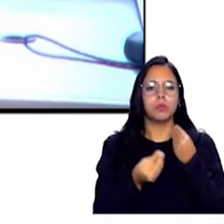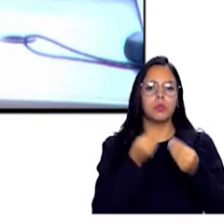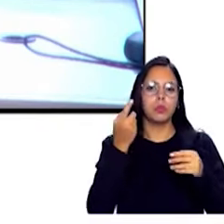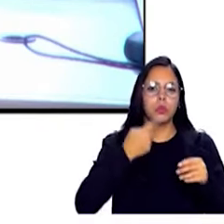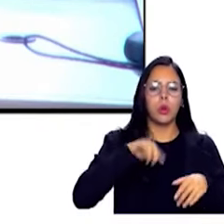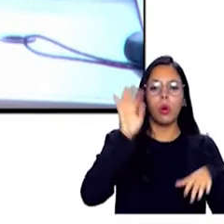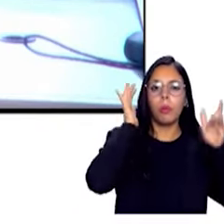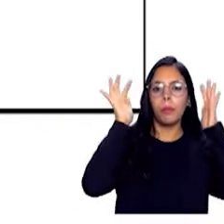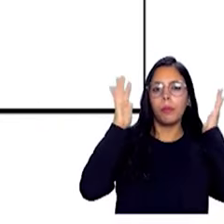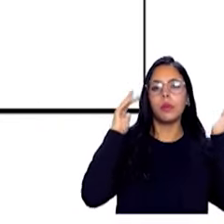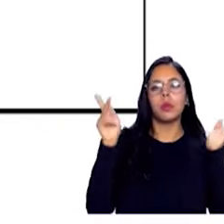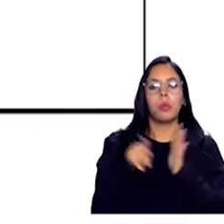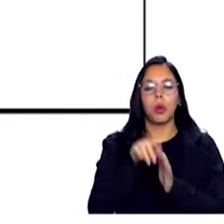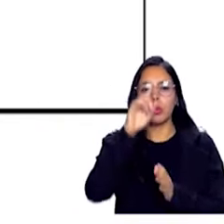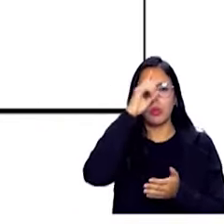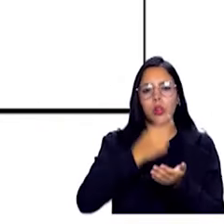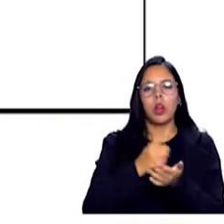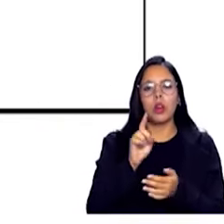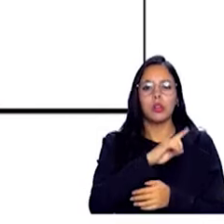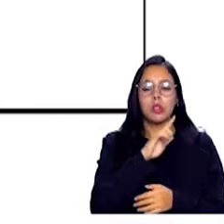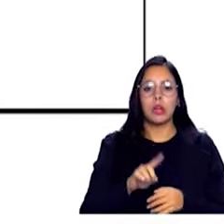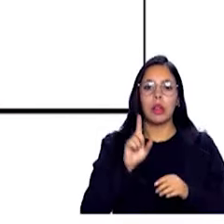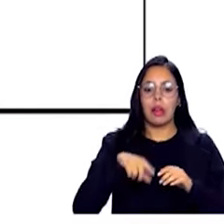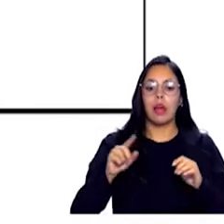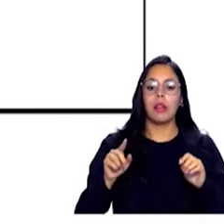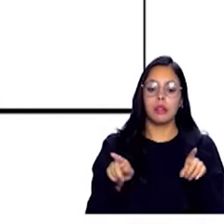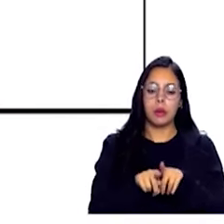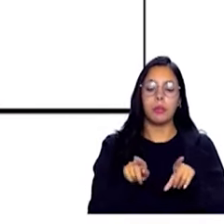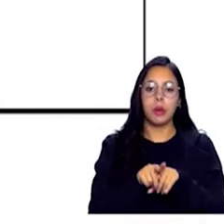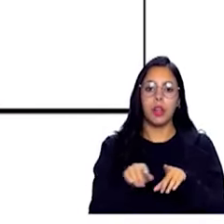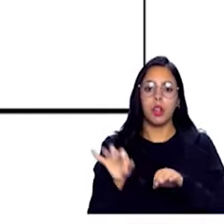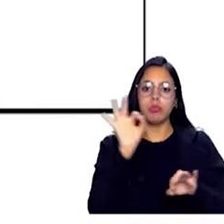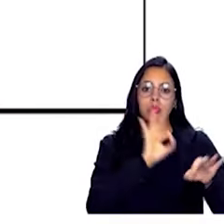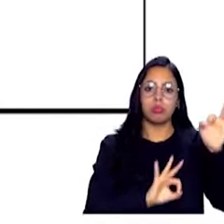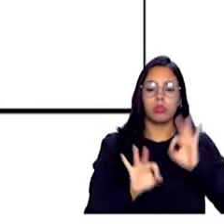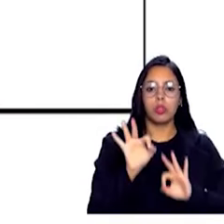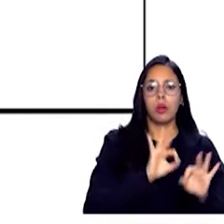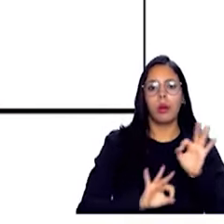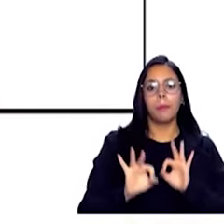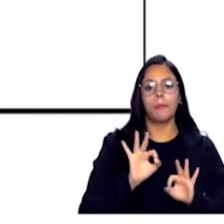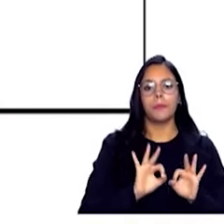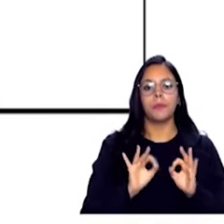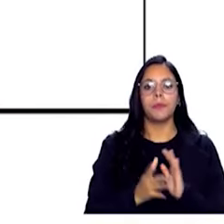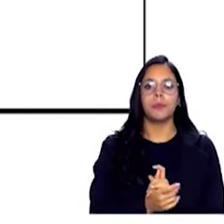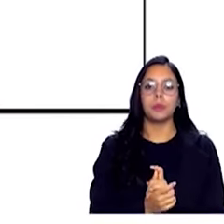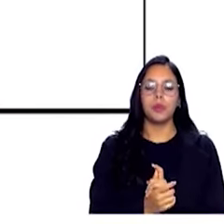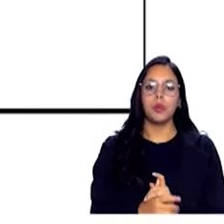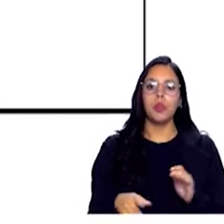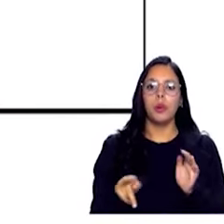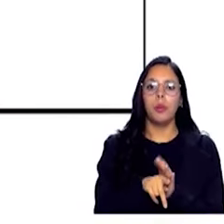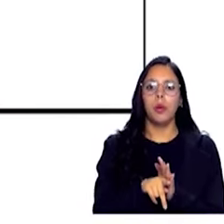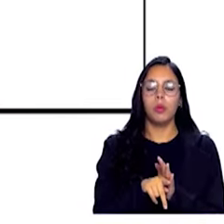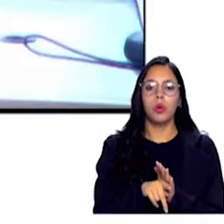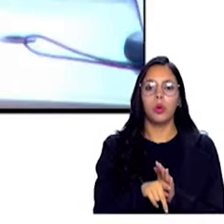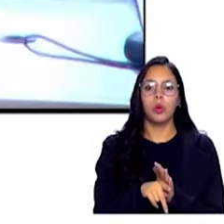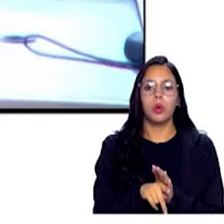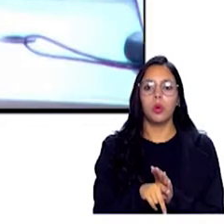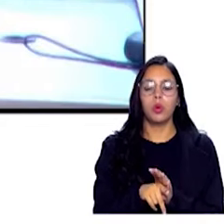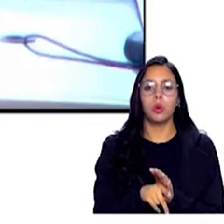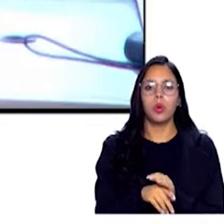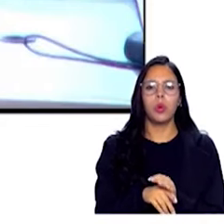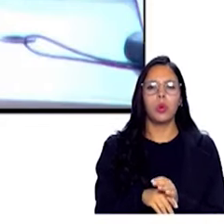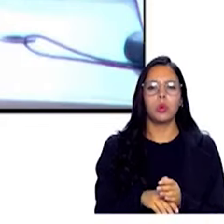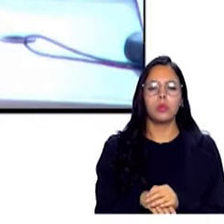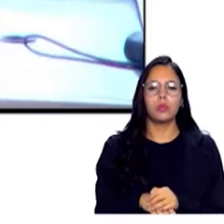clairement lié ET nettement lié à la manre dont on conçoit la fonction de la cour de cassation Plus